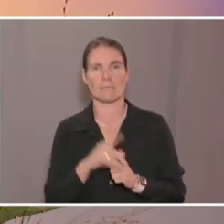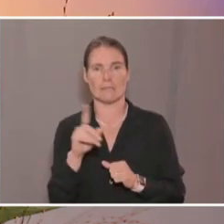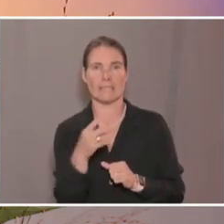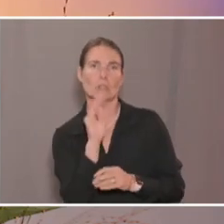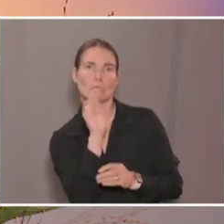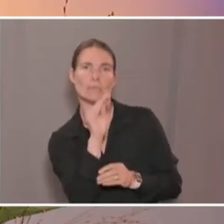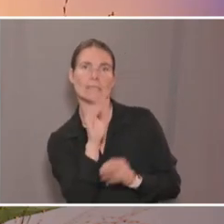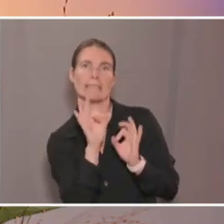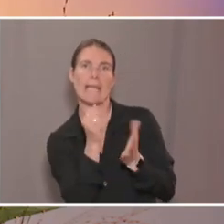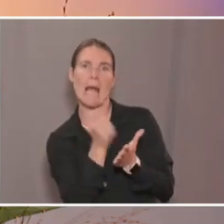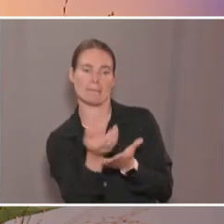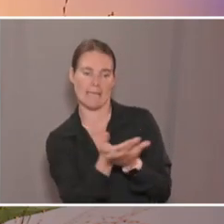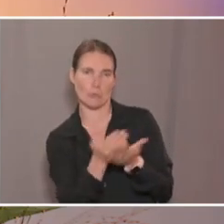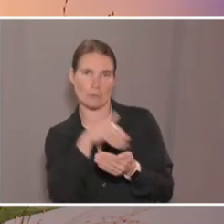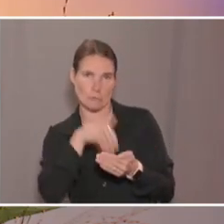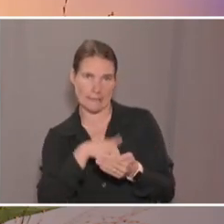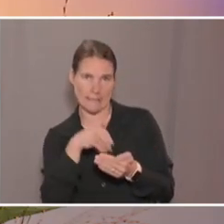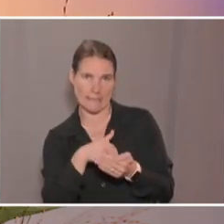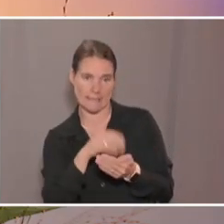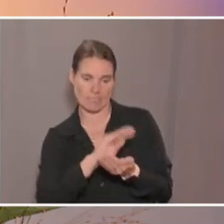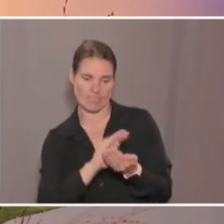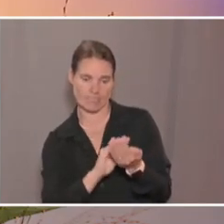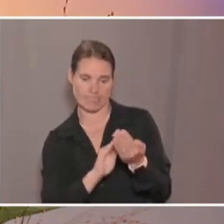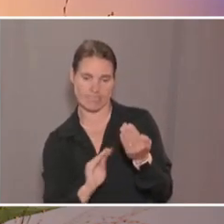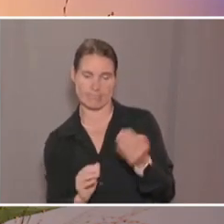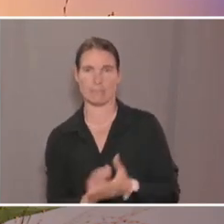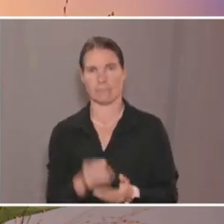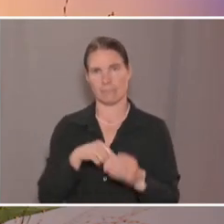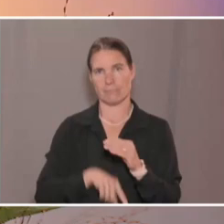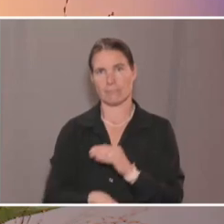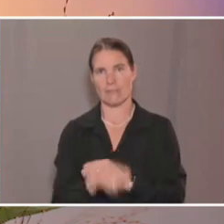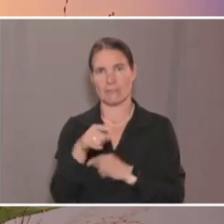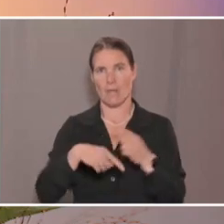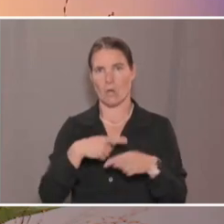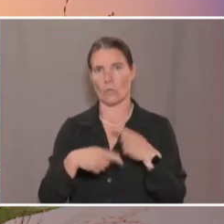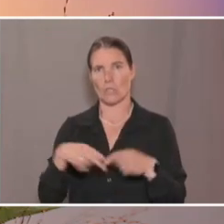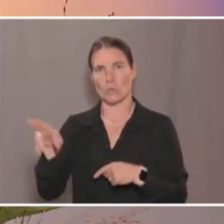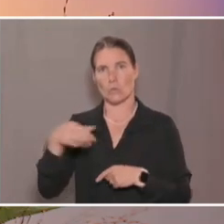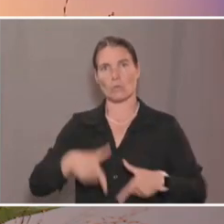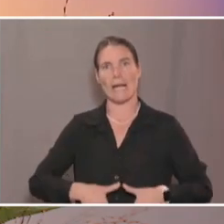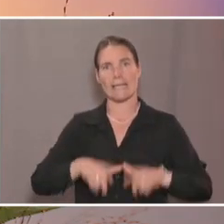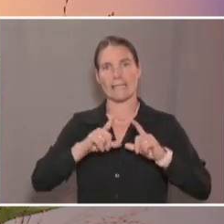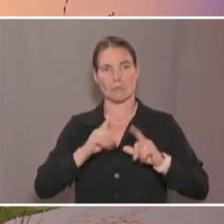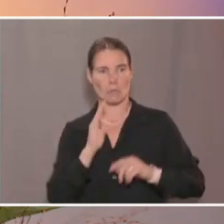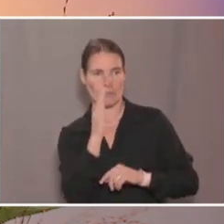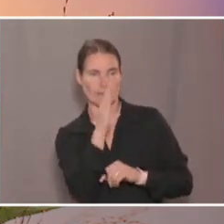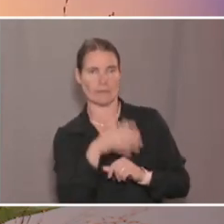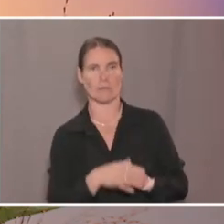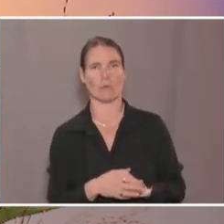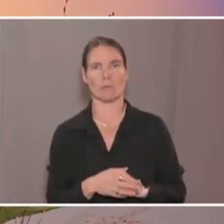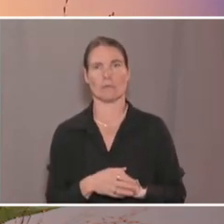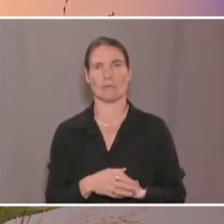künftigen Lehramtsausbildung. In dieser forderte er die Rückkehr zur akademischen Orientierung, die über